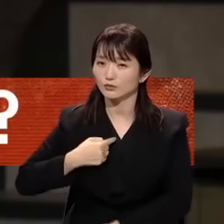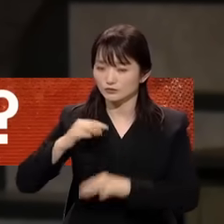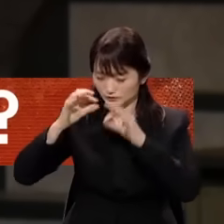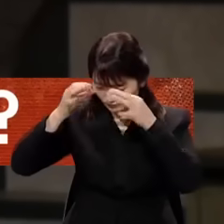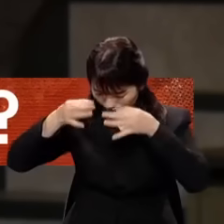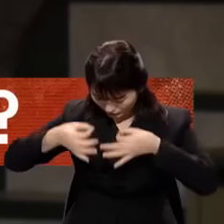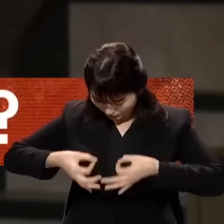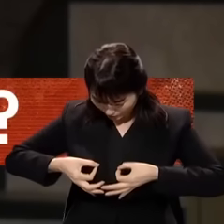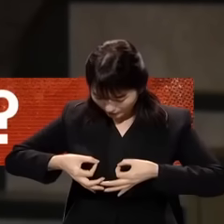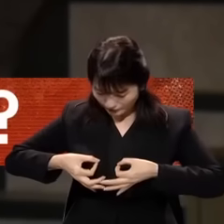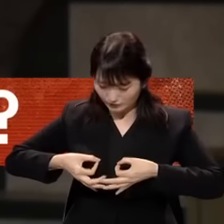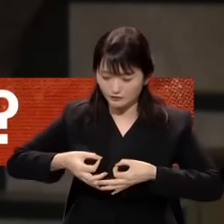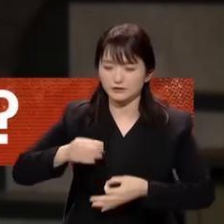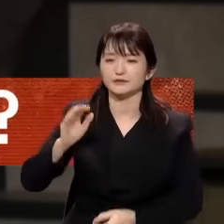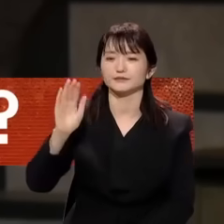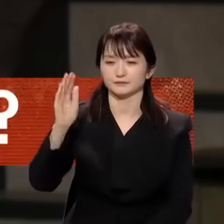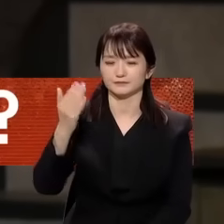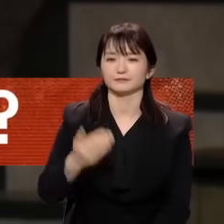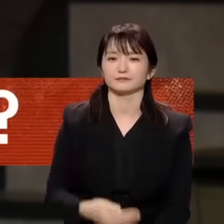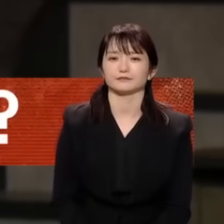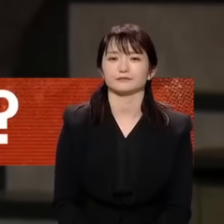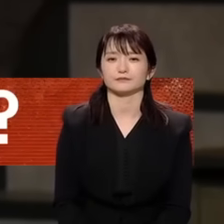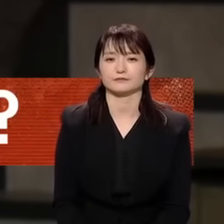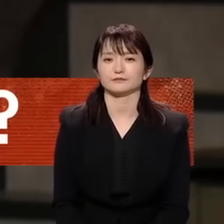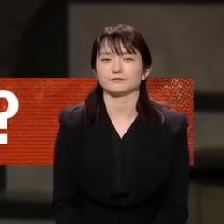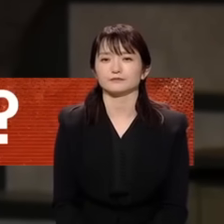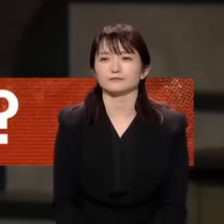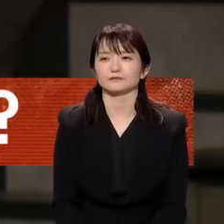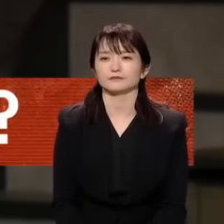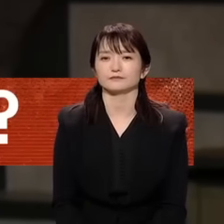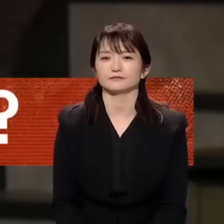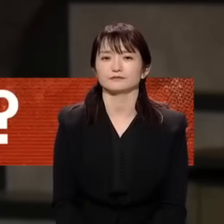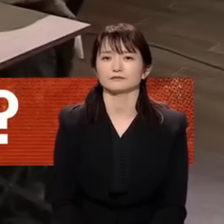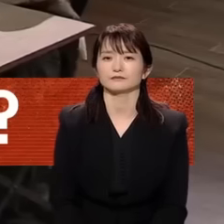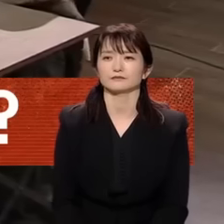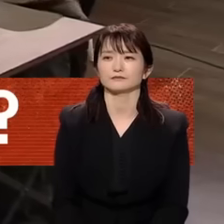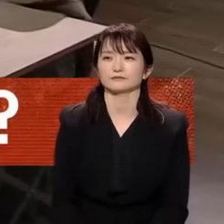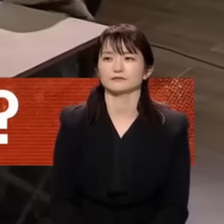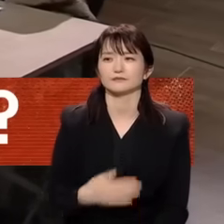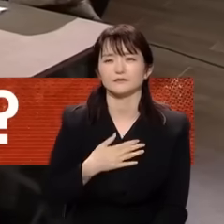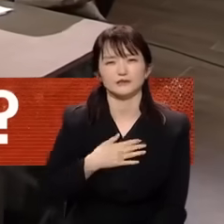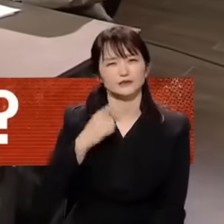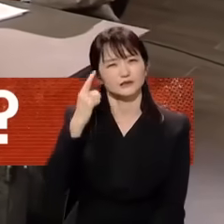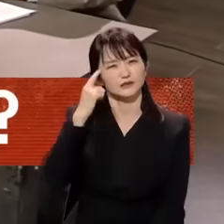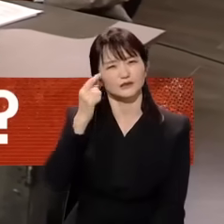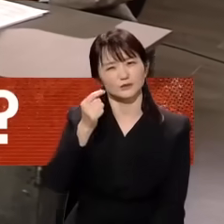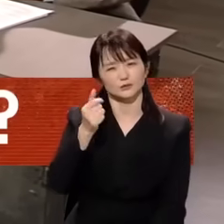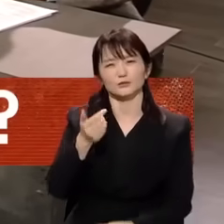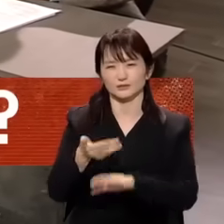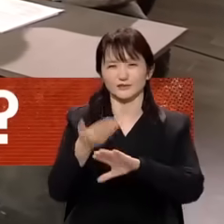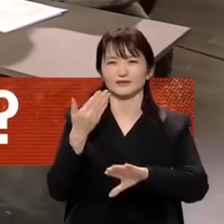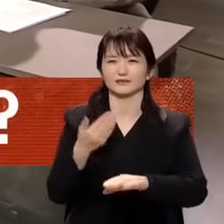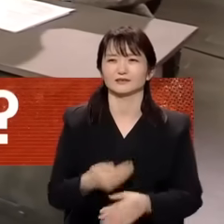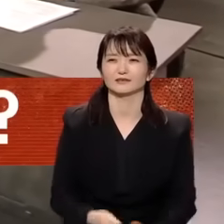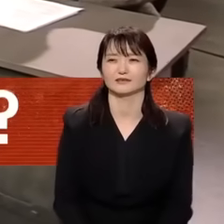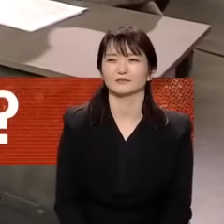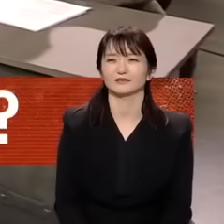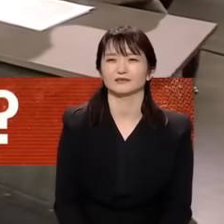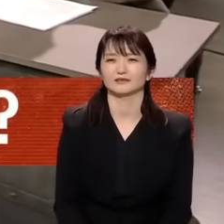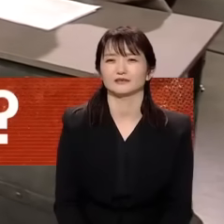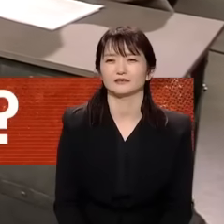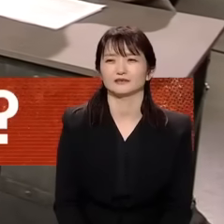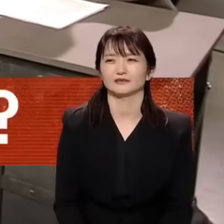팔 수 있는 그런 상황이라고 보 자양 변호사님 먼저 저는 조금 생각을 다르게 하는데요 사실